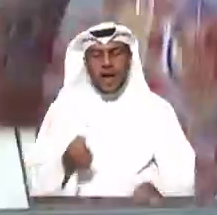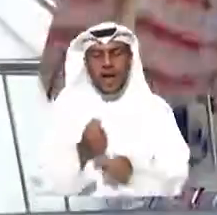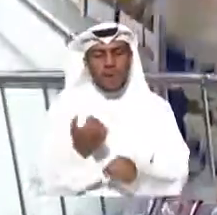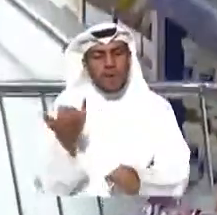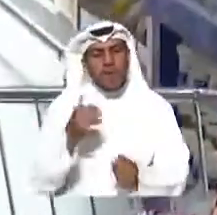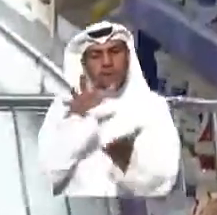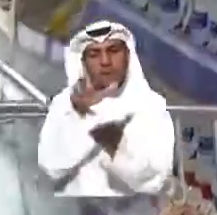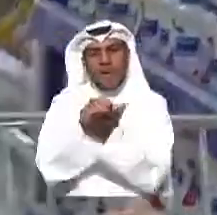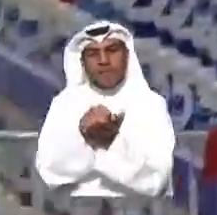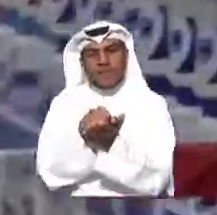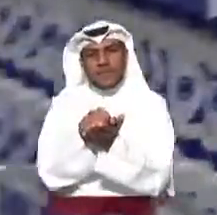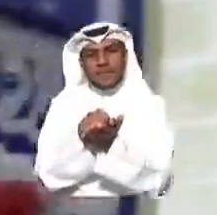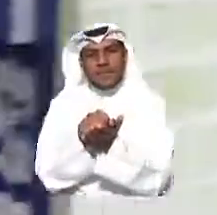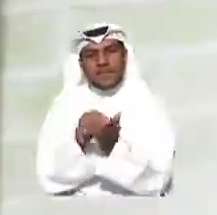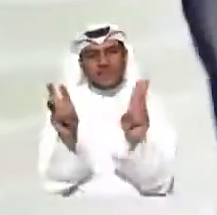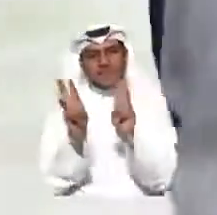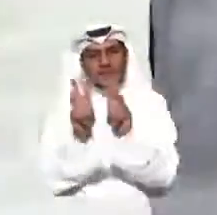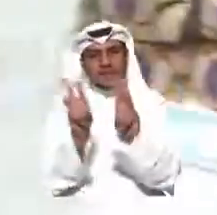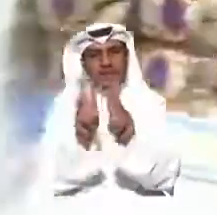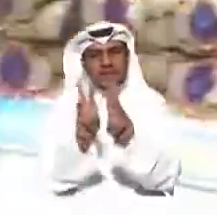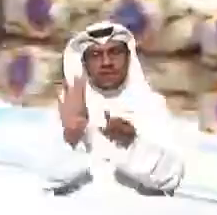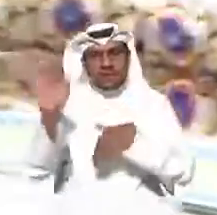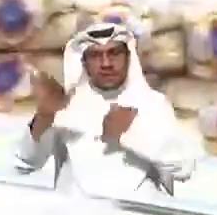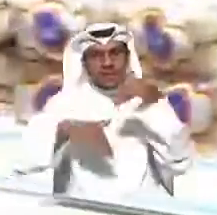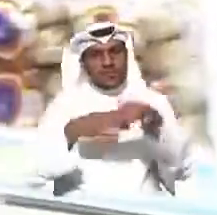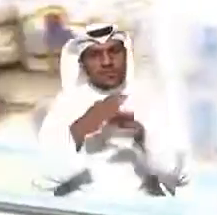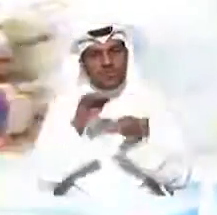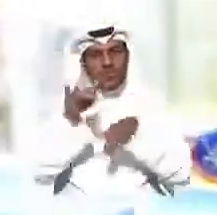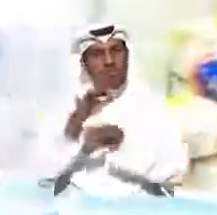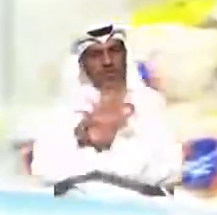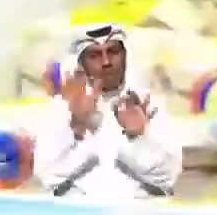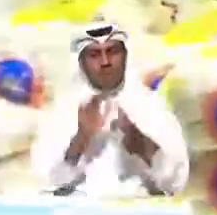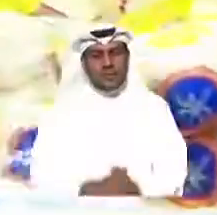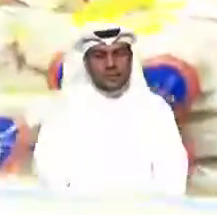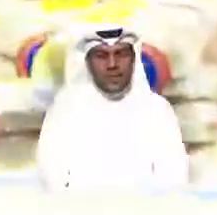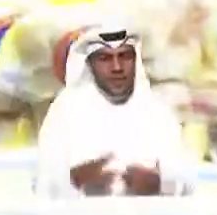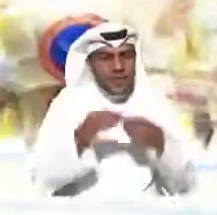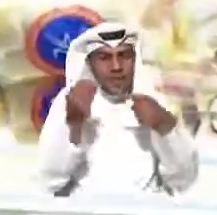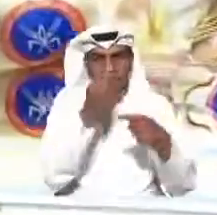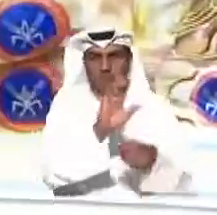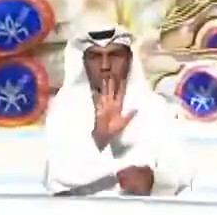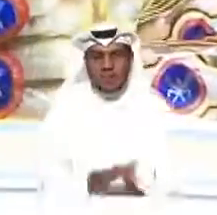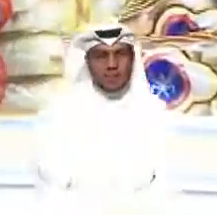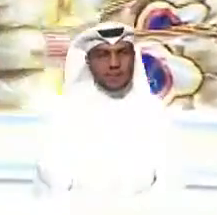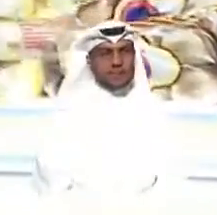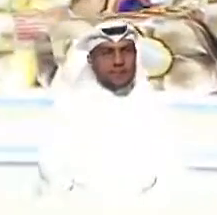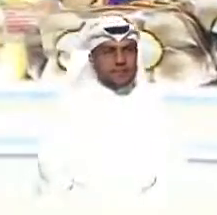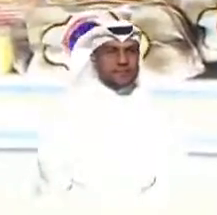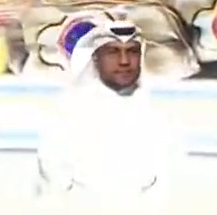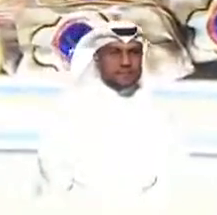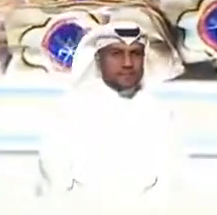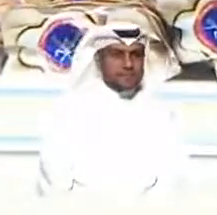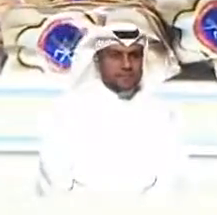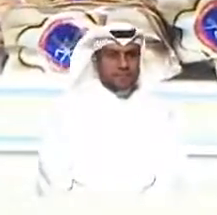الوزراء لتلبية طلبات المستهلكين. فهد التركي، تلفزيون دولة الكويت.